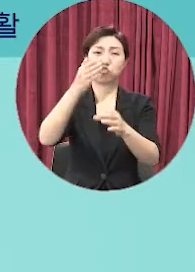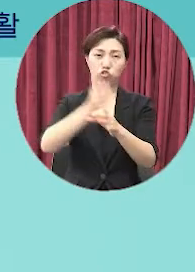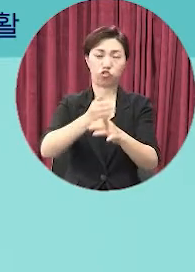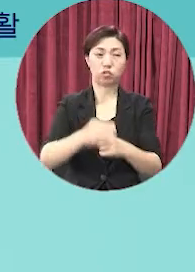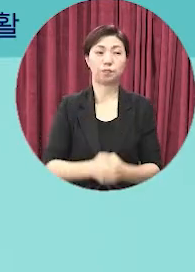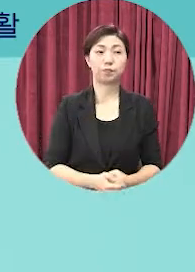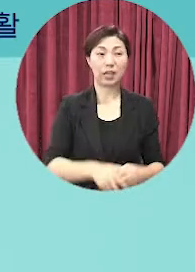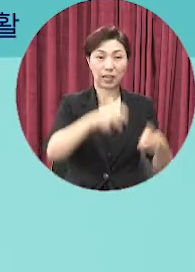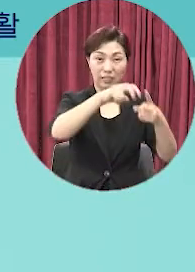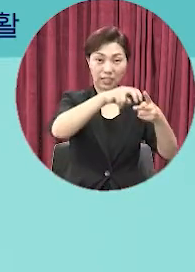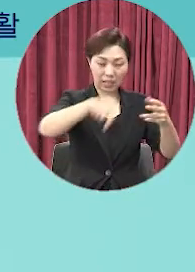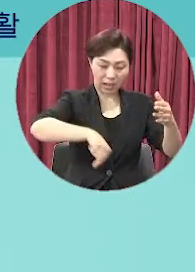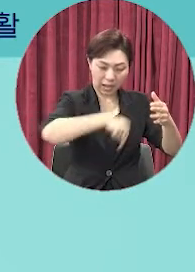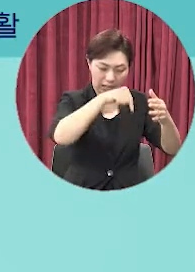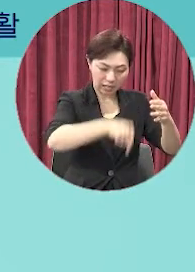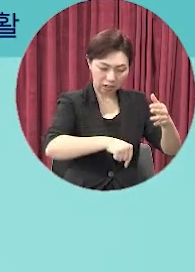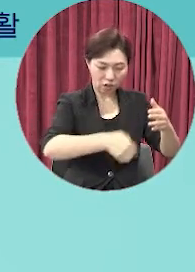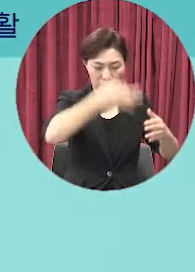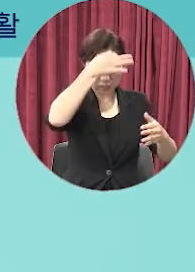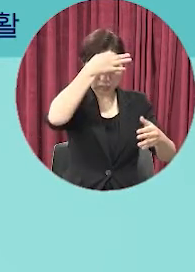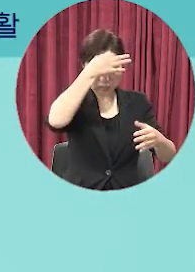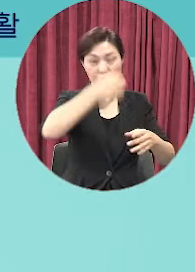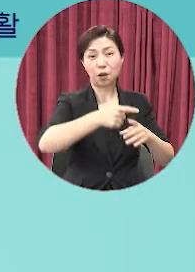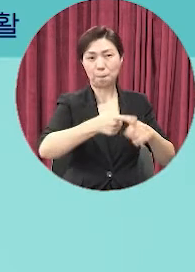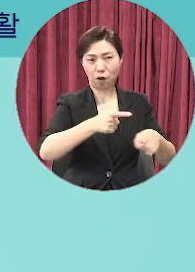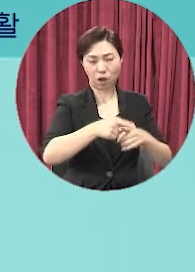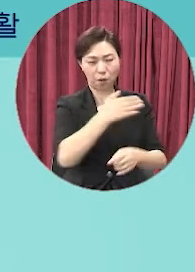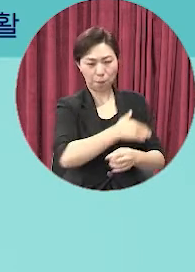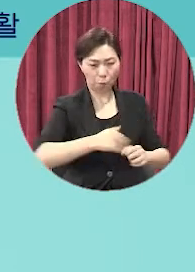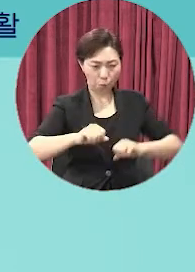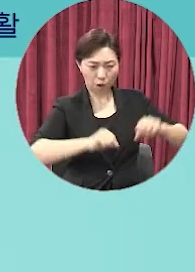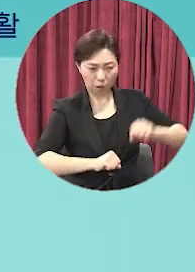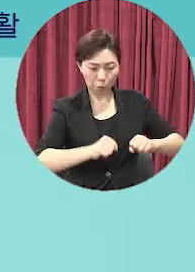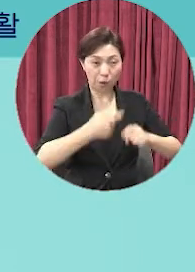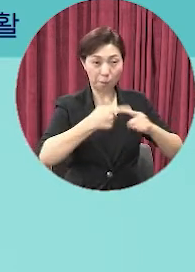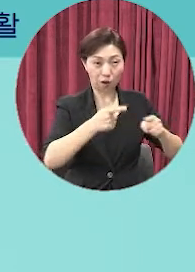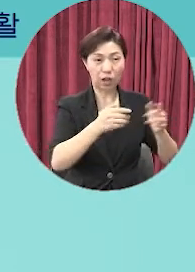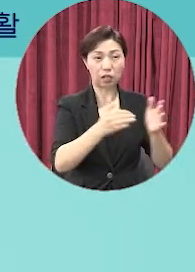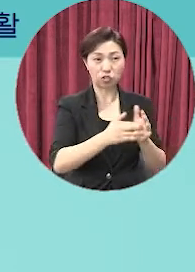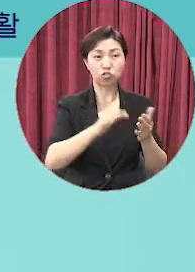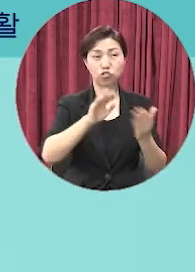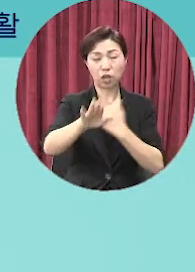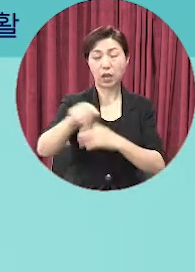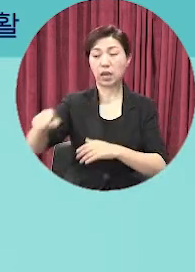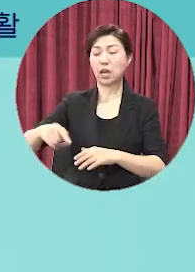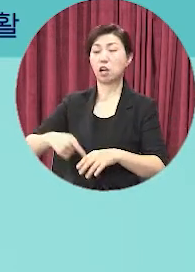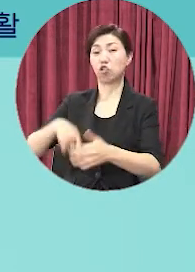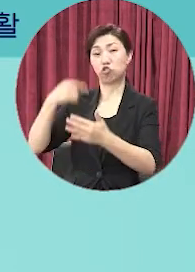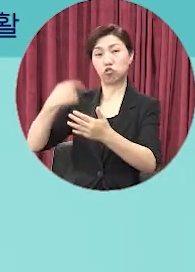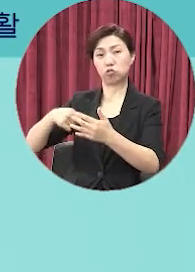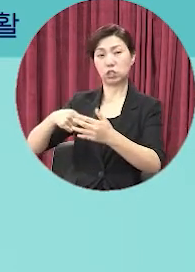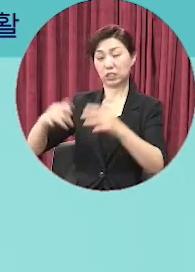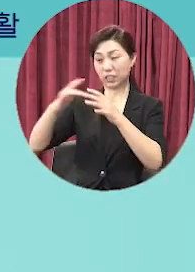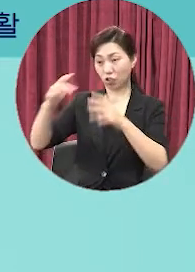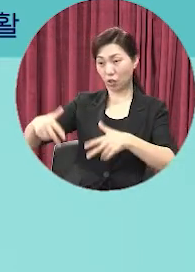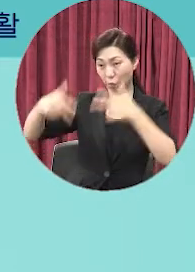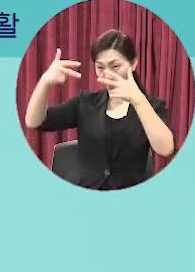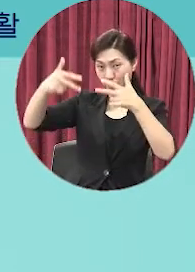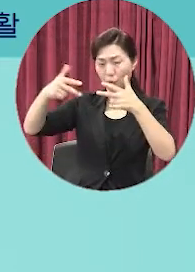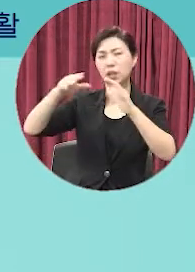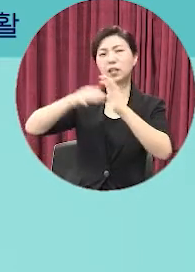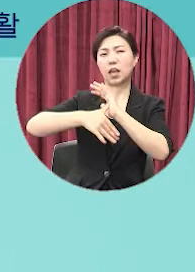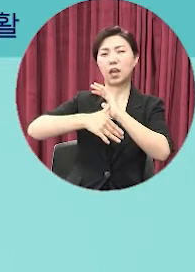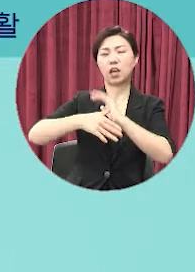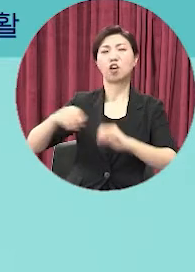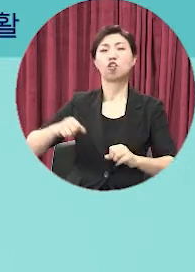내소에서 기본적인 기능 평가를 진행을 하고 또 비대면으로 실시간으로 이러한 운동 교육과 또 이후에 운동 일지